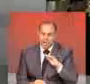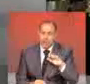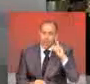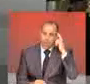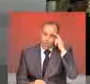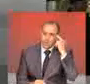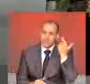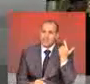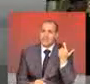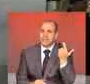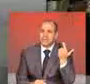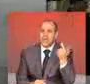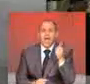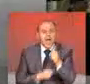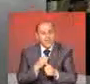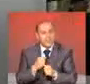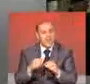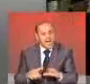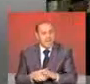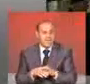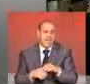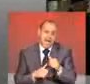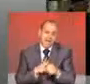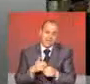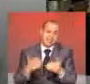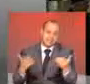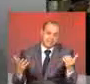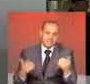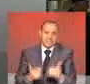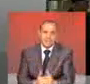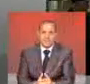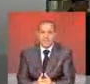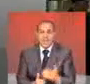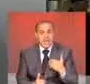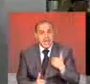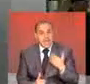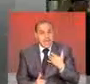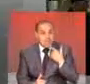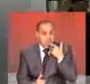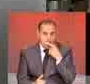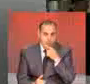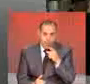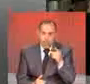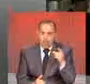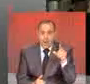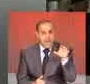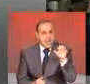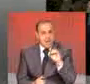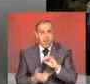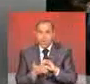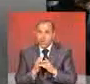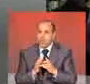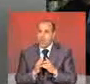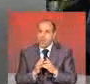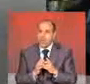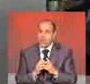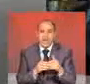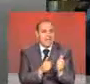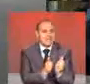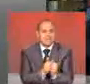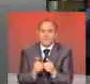حقوق الإنسان، تقريبا كامل السنة نجدون نحتفلوا بها. ونتمنى أنه هذا دعوة إلى كافة الفروع